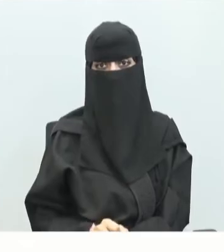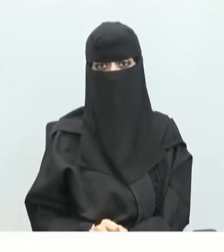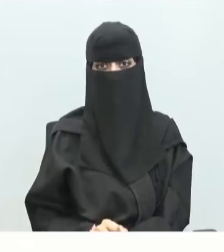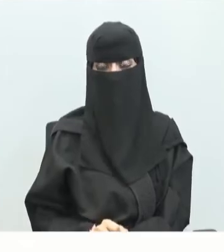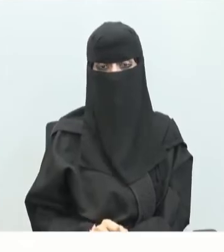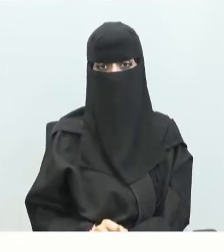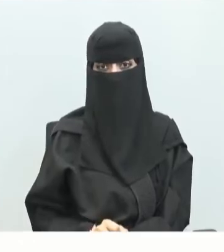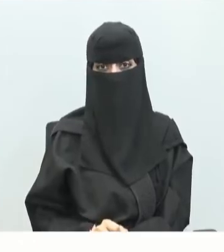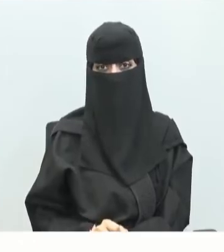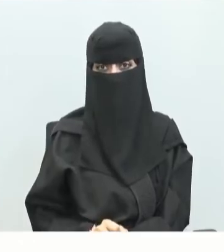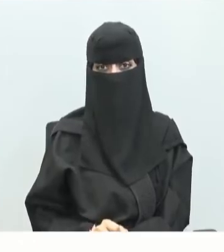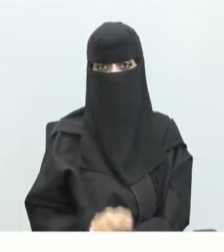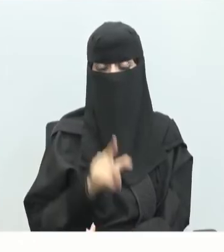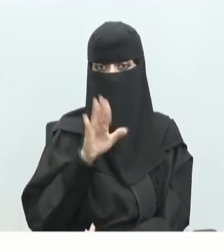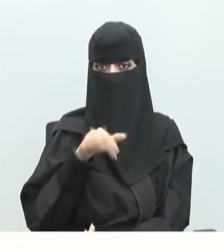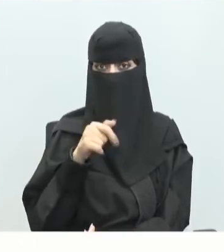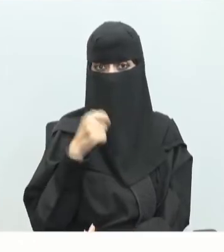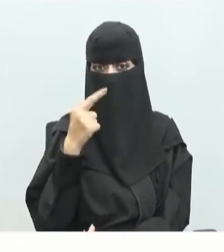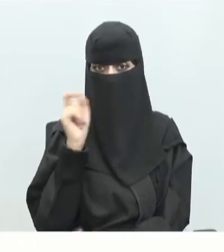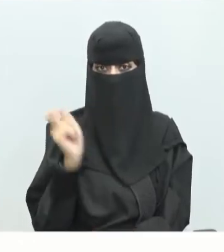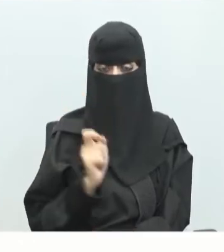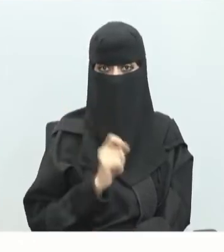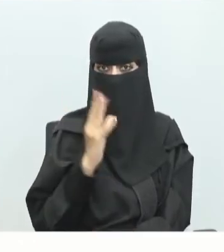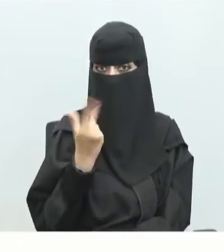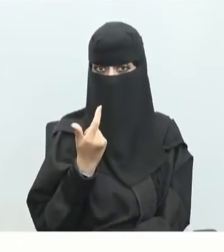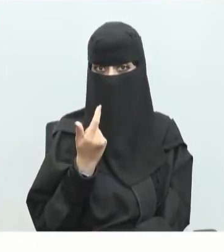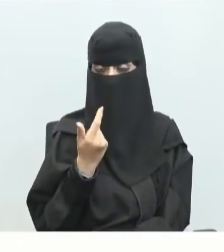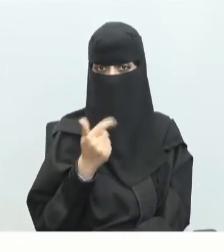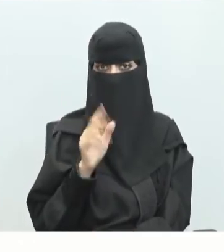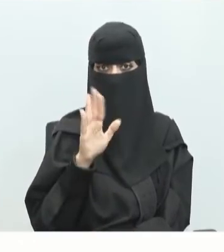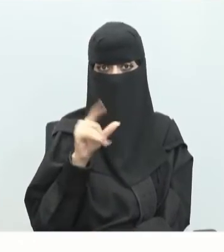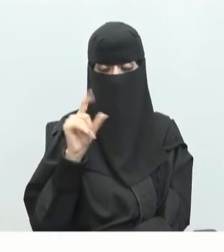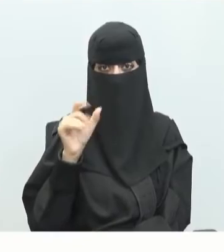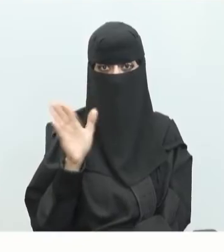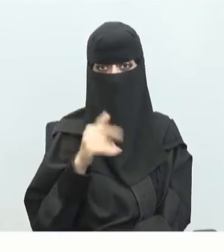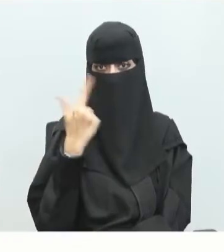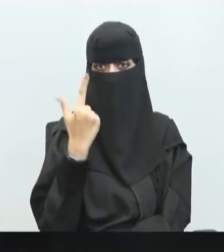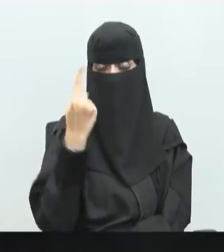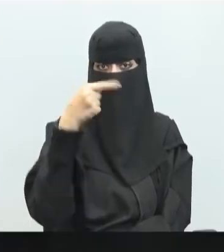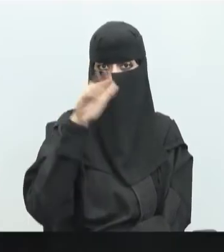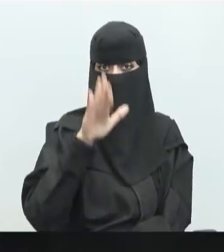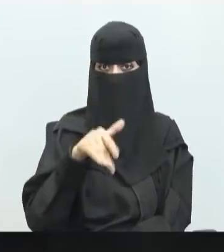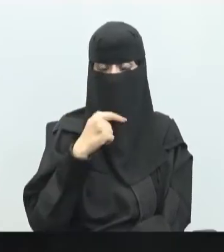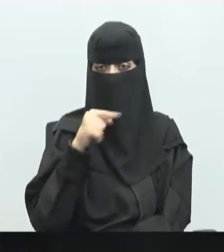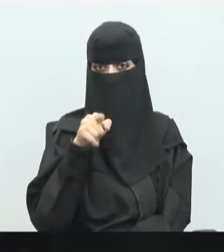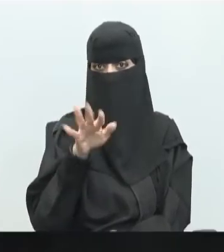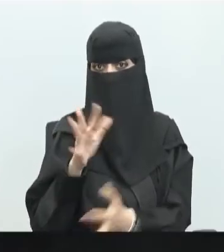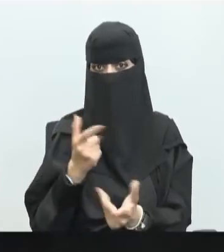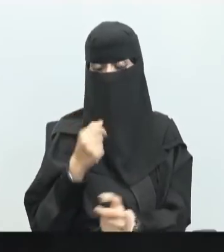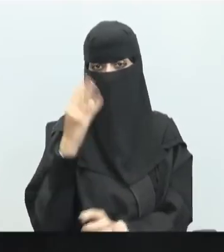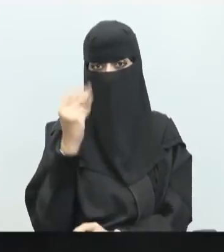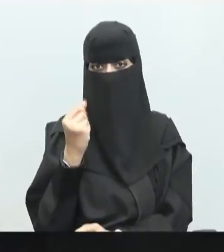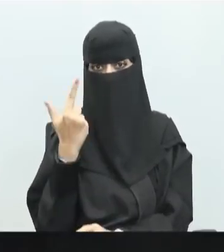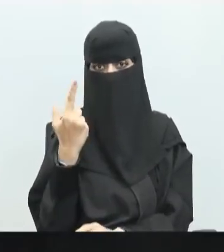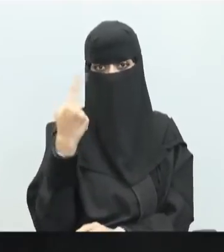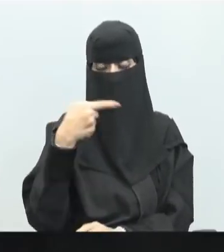احسنتم واحد اذا هنا كتبت العدد ماذا احسنتم 17 اذا لديه هنا العدد